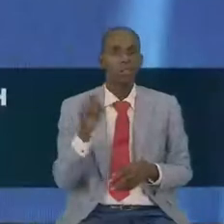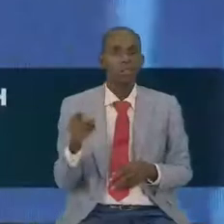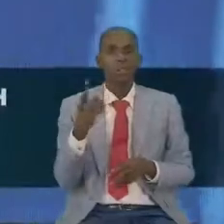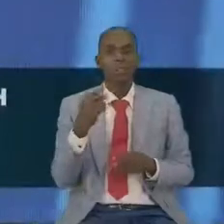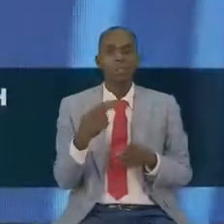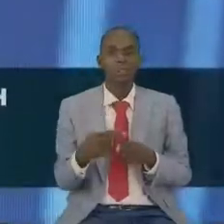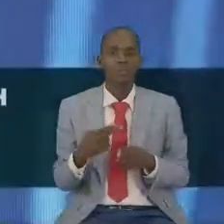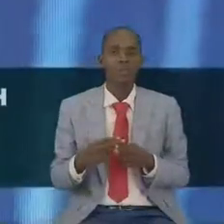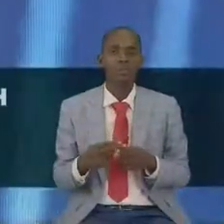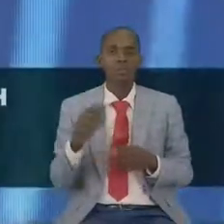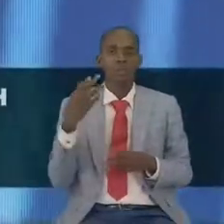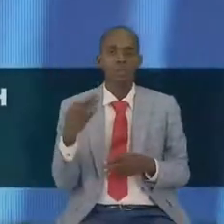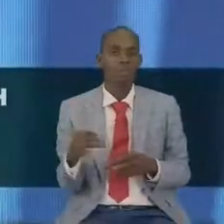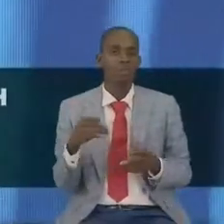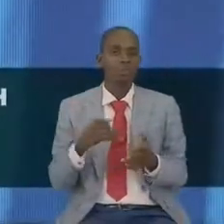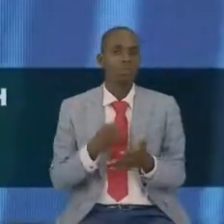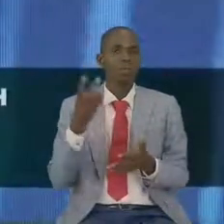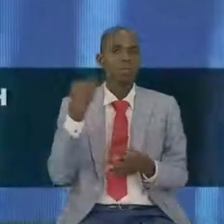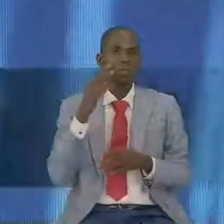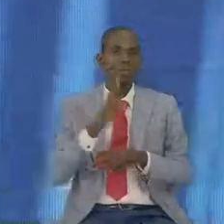lieu fut appelé Mara.